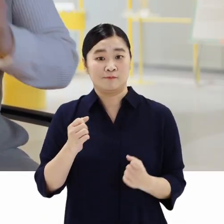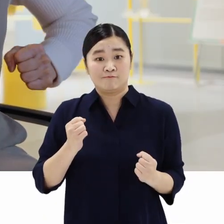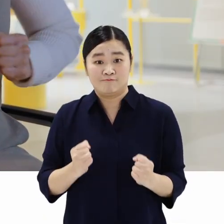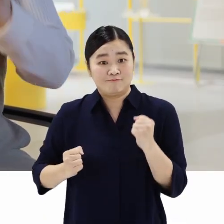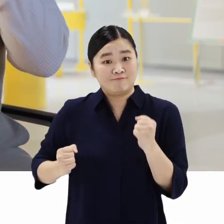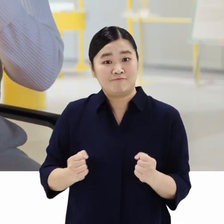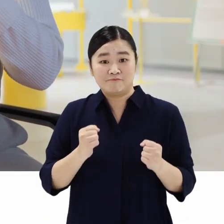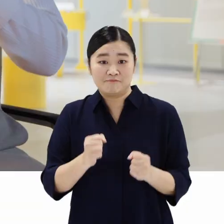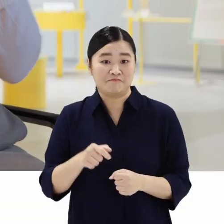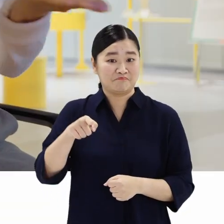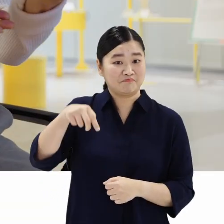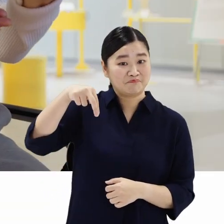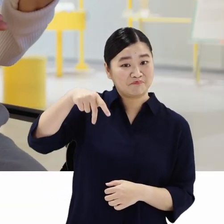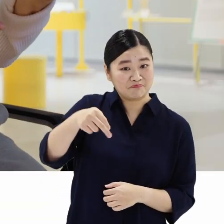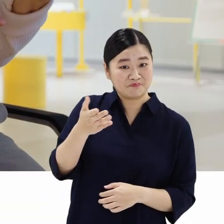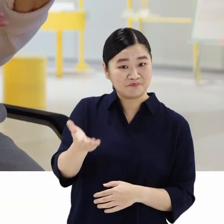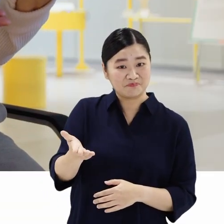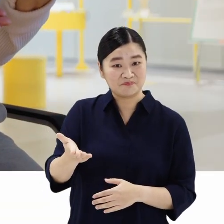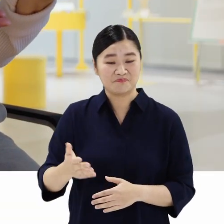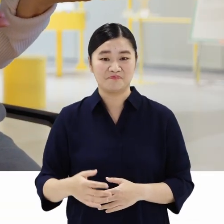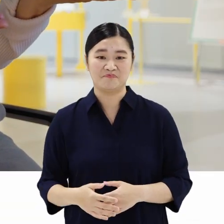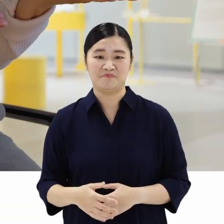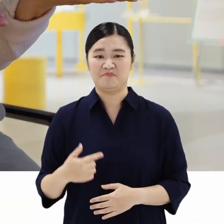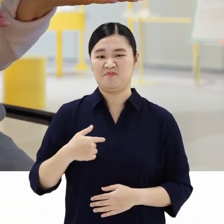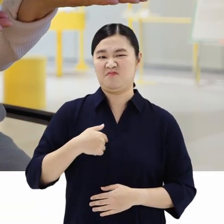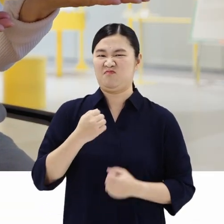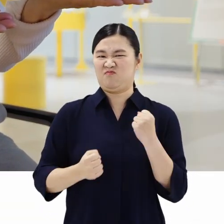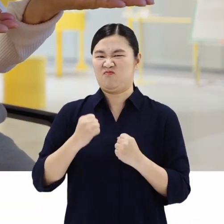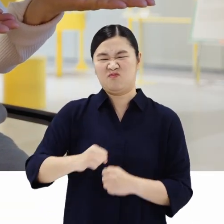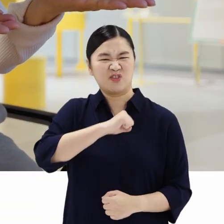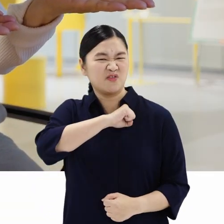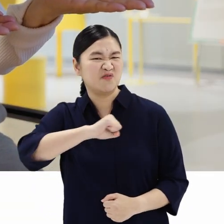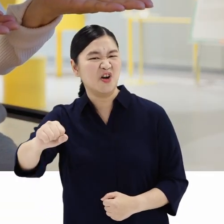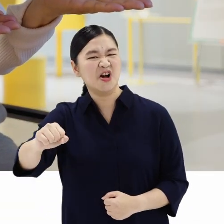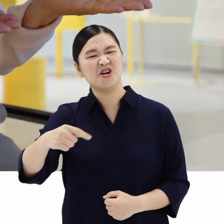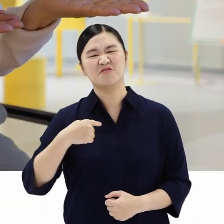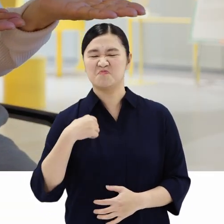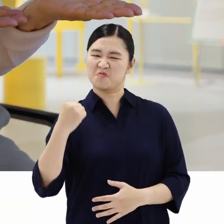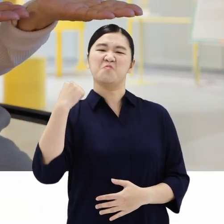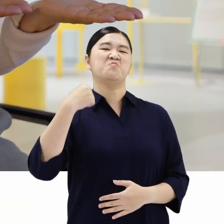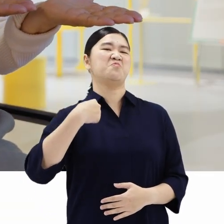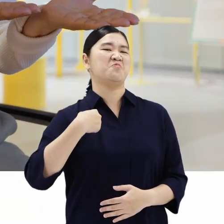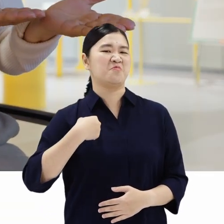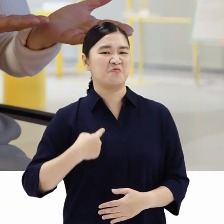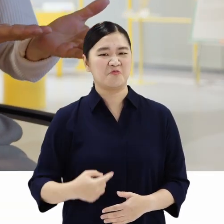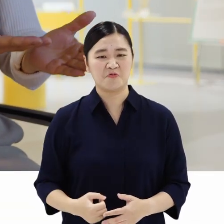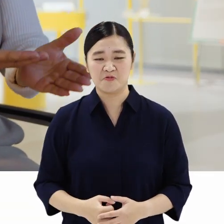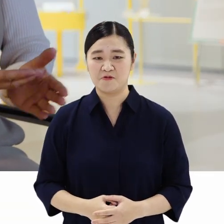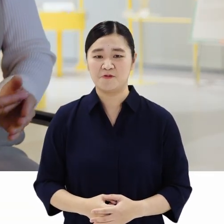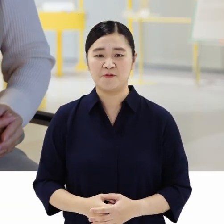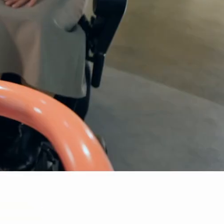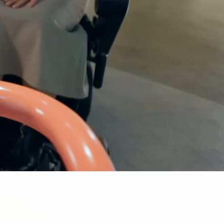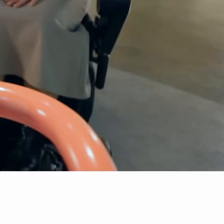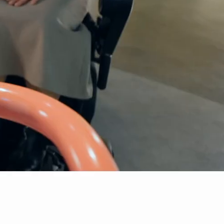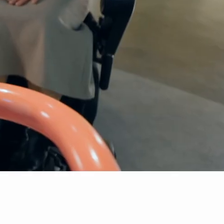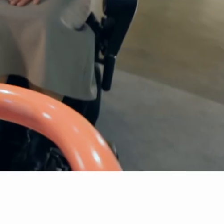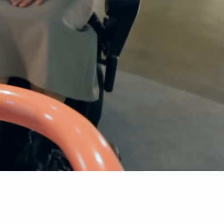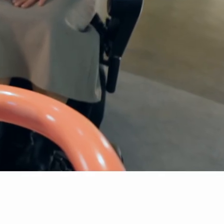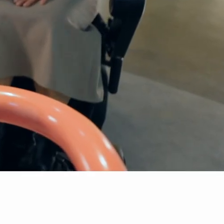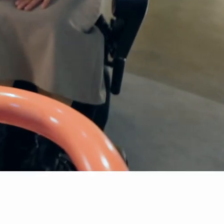お出かけをするゲームみたいよ。やってごらん。 僕走るのが早いからできるもん。